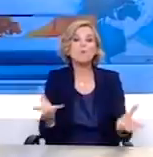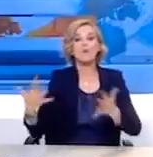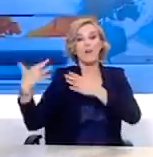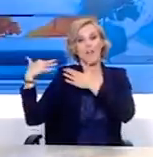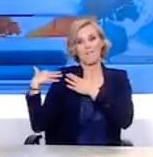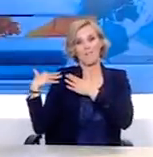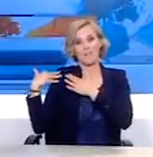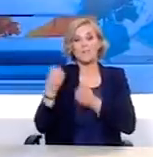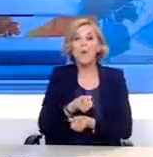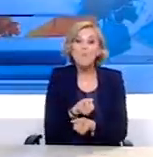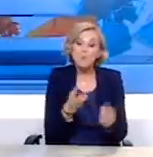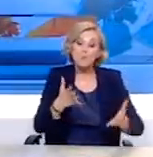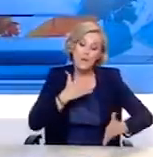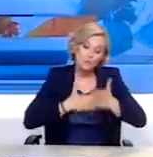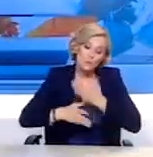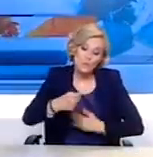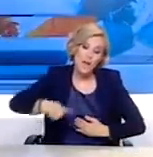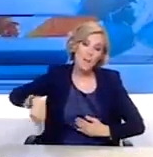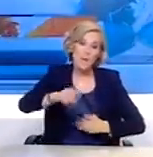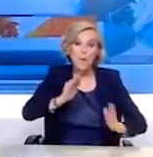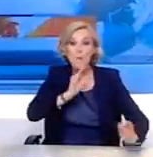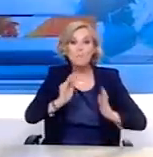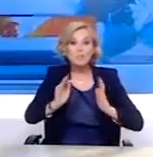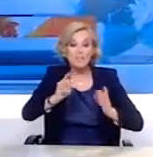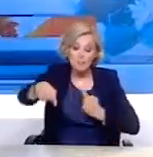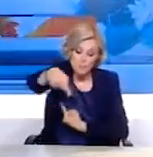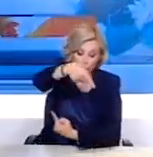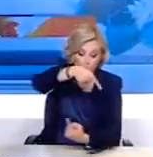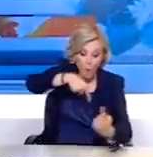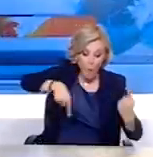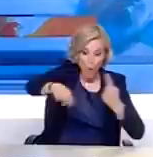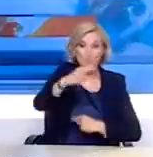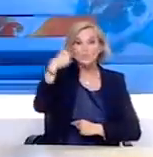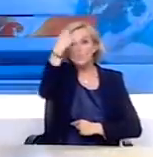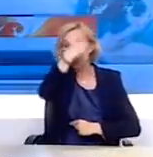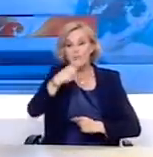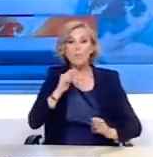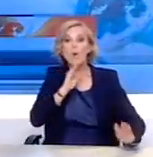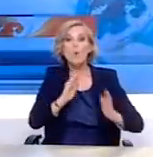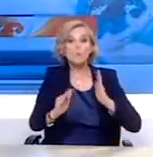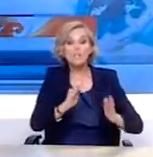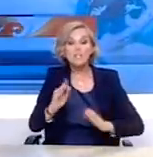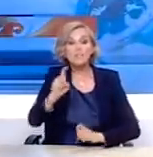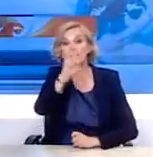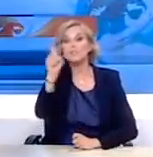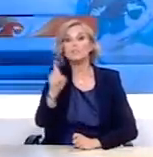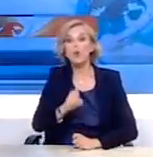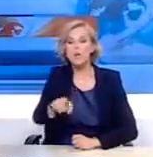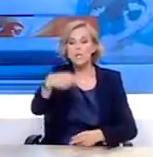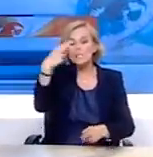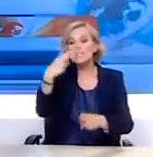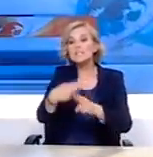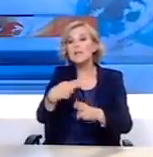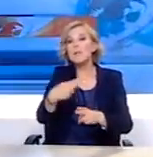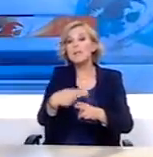τους αγαπημένους μας. Έτσι προστατεύουμε τους άλλους, αλλά και εμάς τους ίδιους. Προστατεύουμε τη ζωή, το ύψιστο αγαθό. Γι' αυτό και